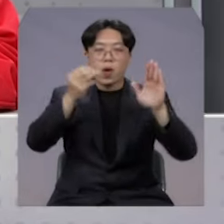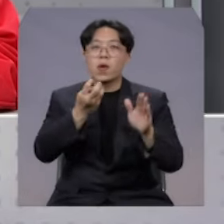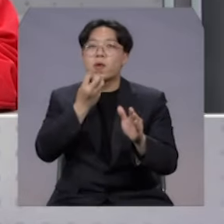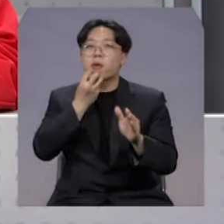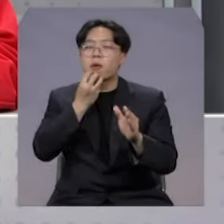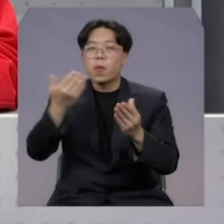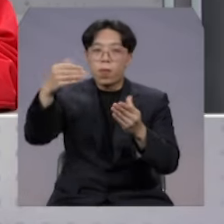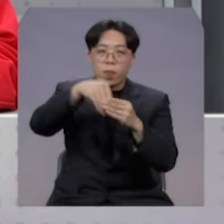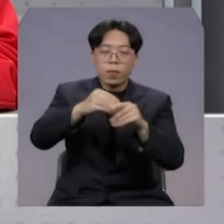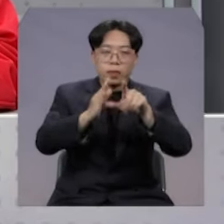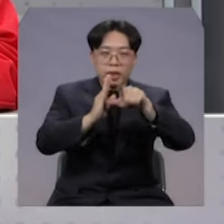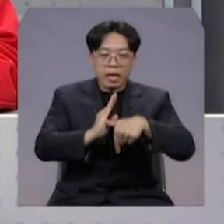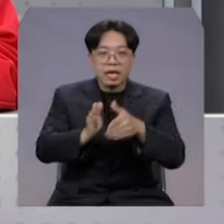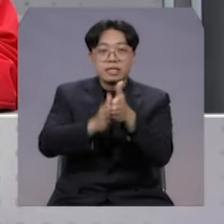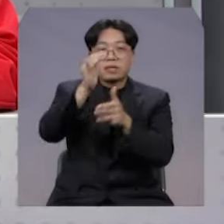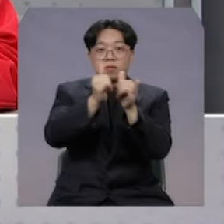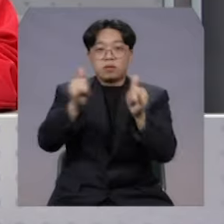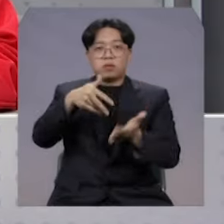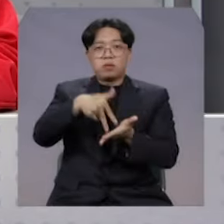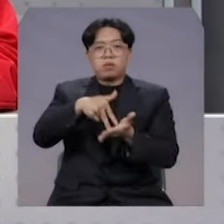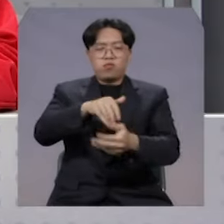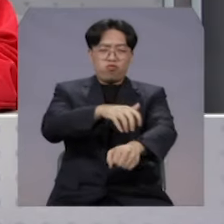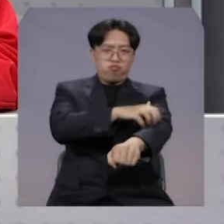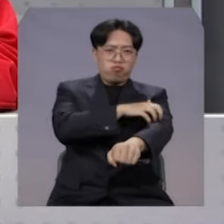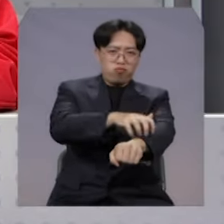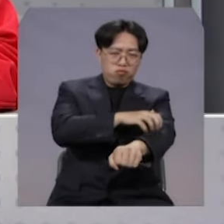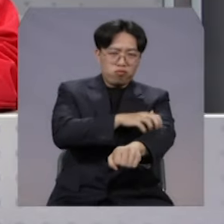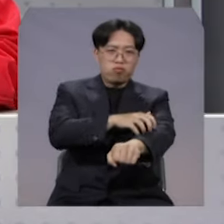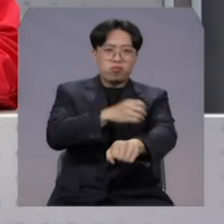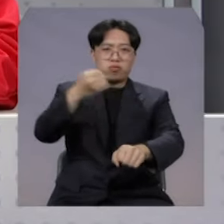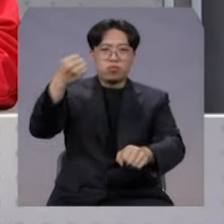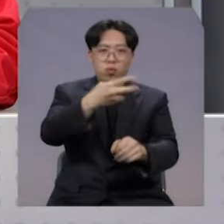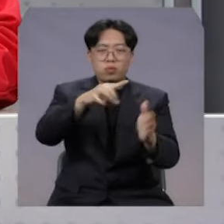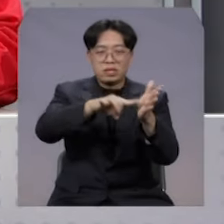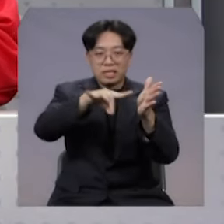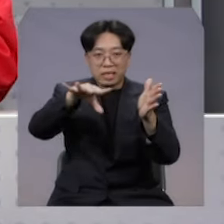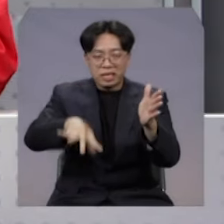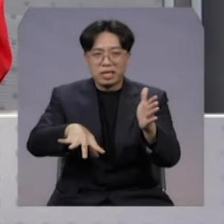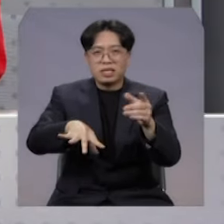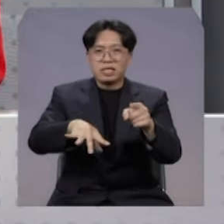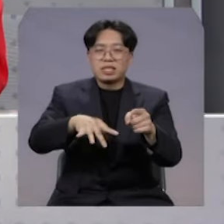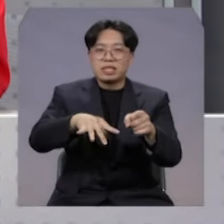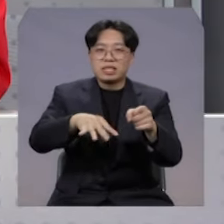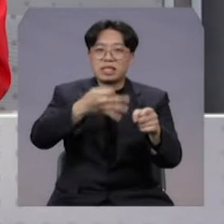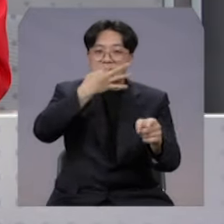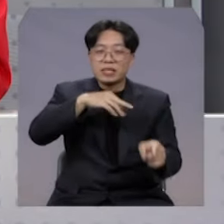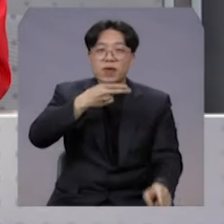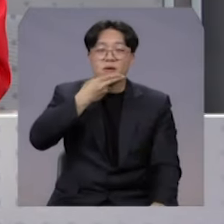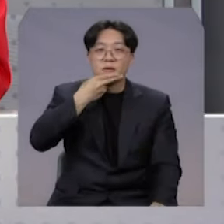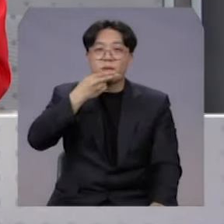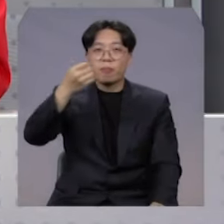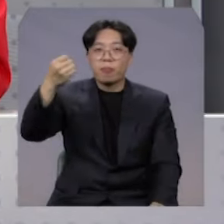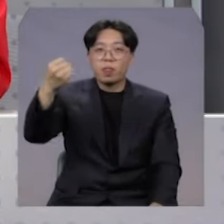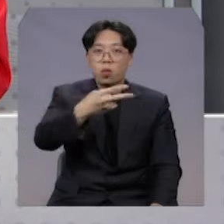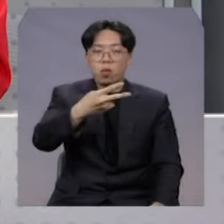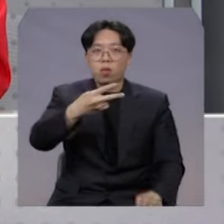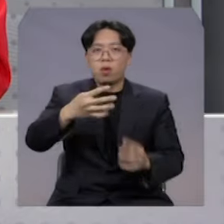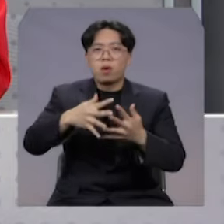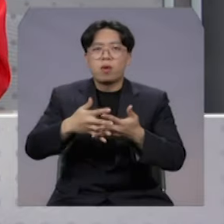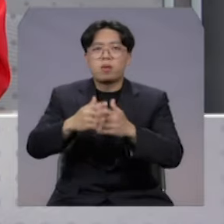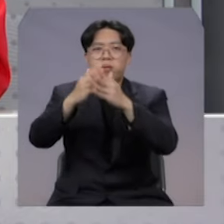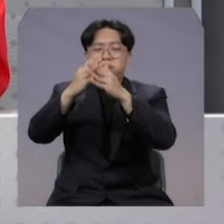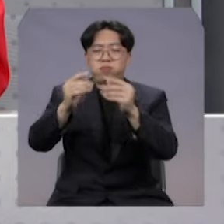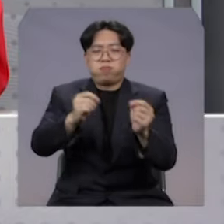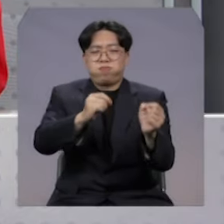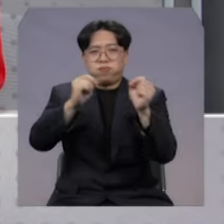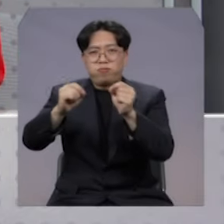주민들에게 불편한 점들이 생기고 세수가 줄어들고 자치권이 훼손되고 재건축이 지연되고 철도 건설이